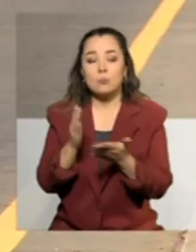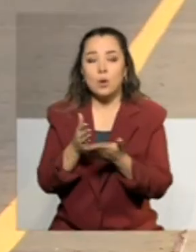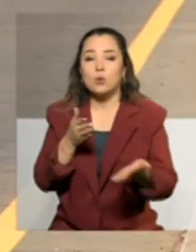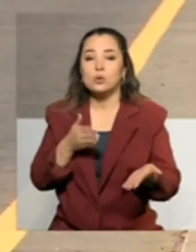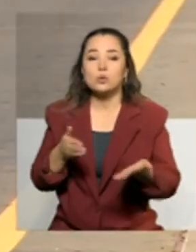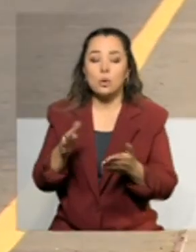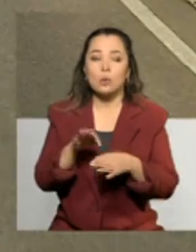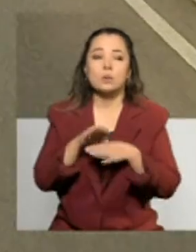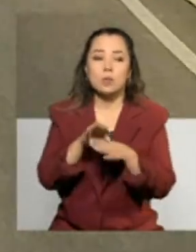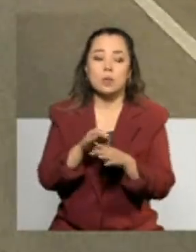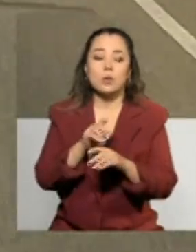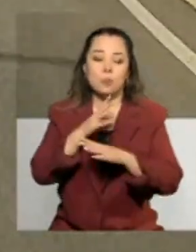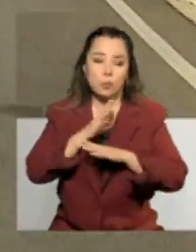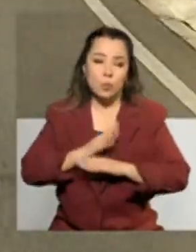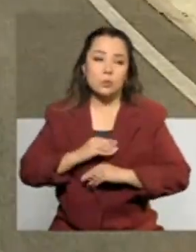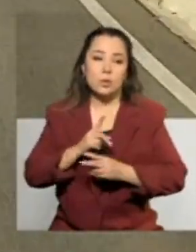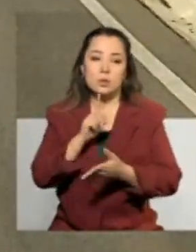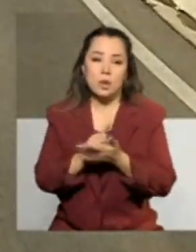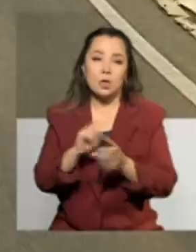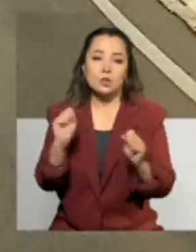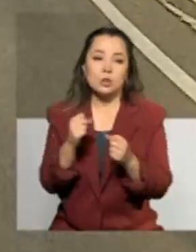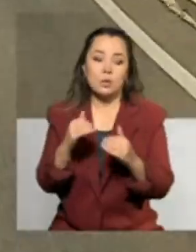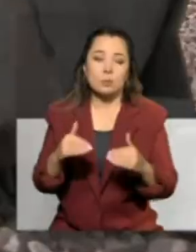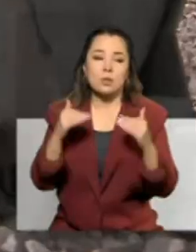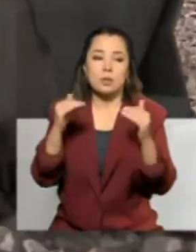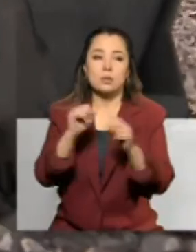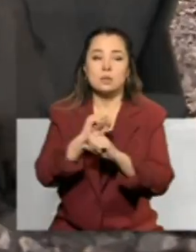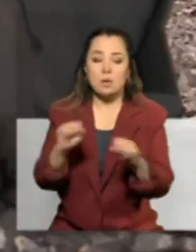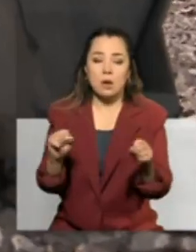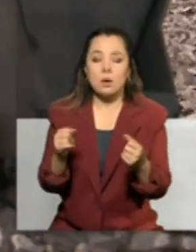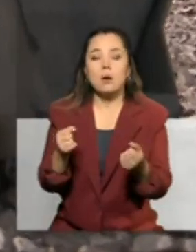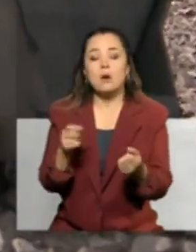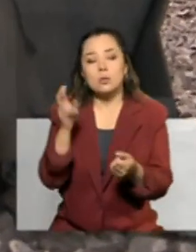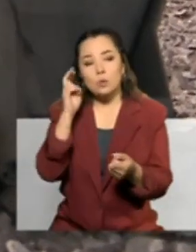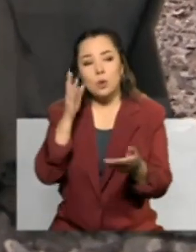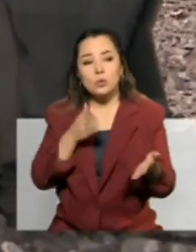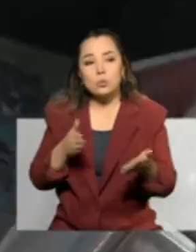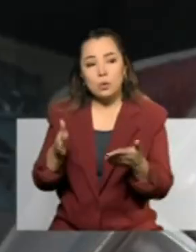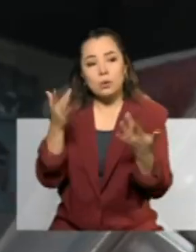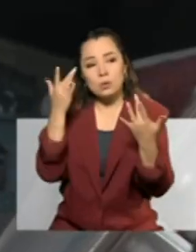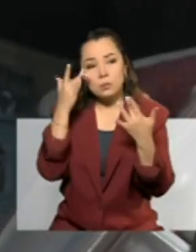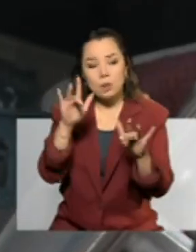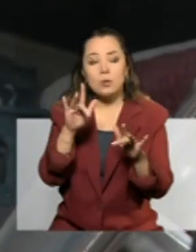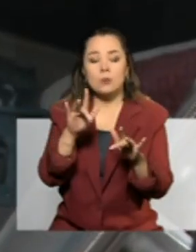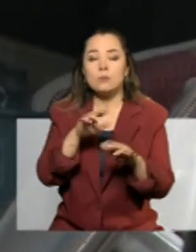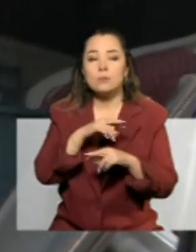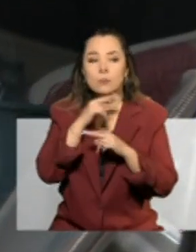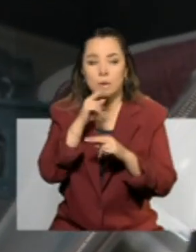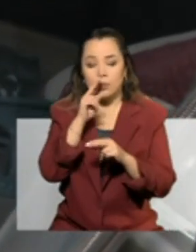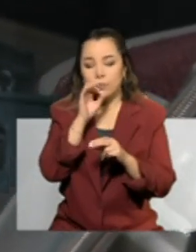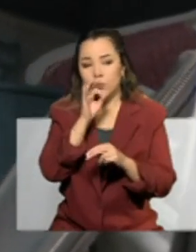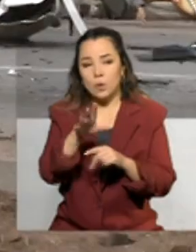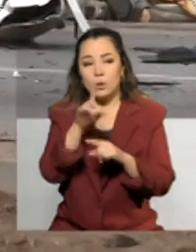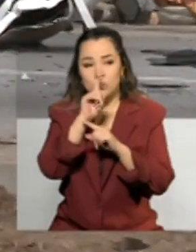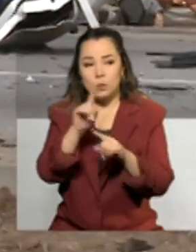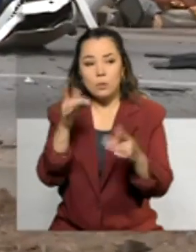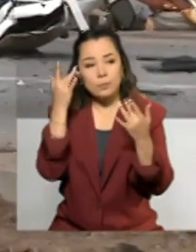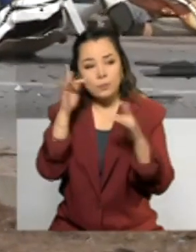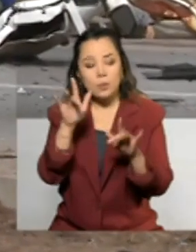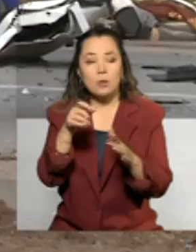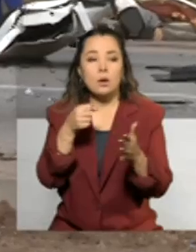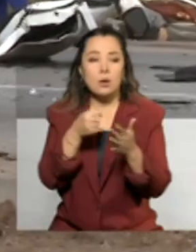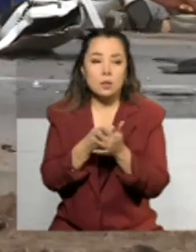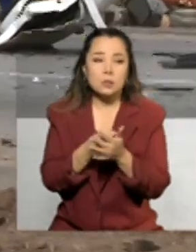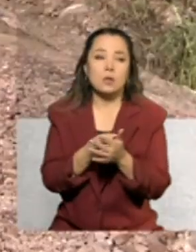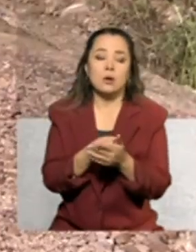мұраты жету деген тәмсілді жылдамдықты асырумен байланыстыратындар көп, бірақ қара жол қателікті кешірмейді. Абайсыз апаттан опат болмас